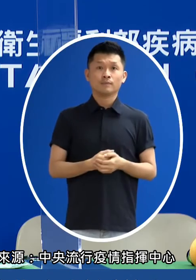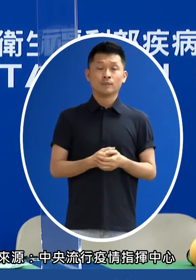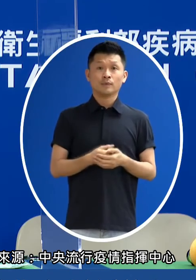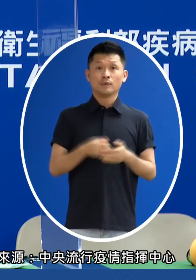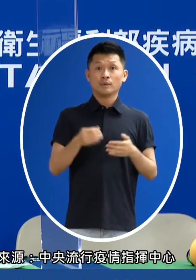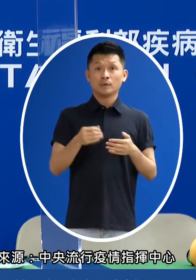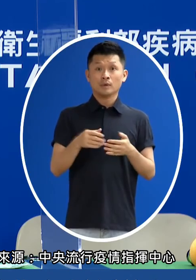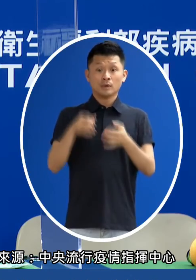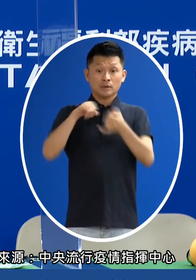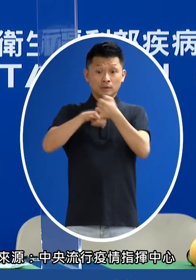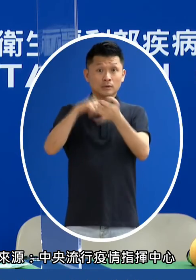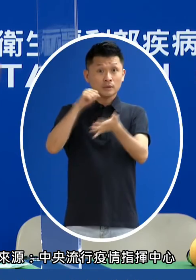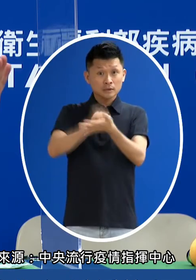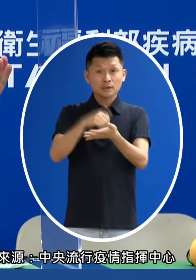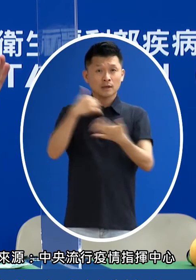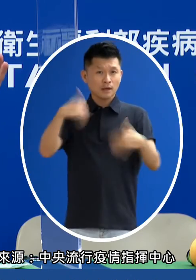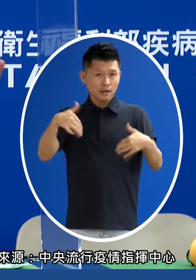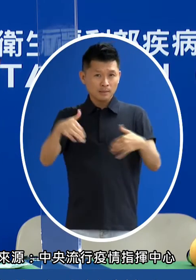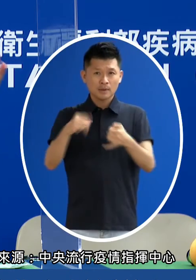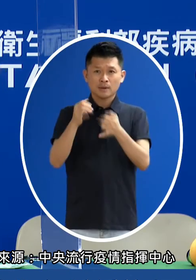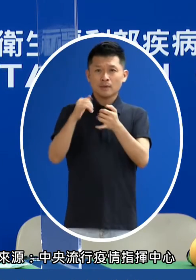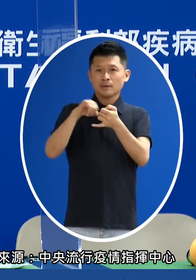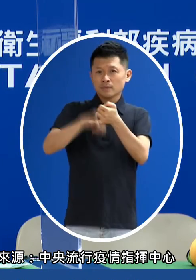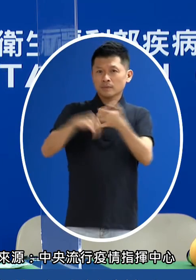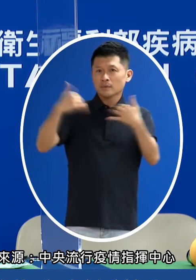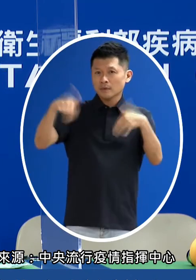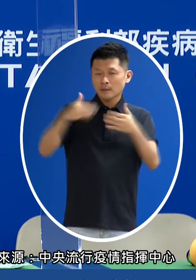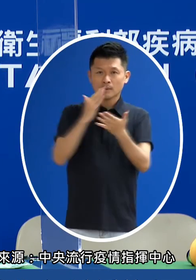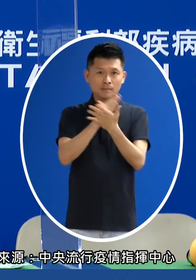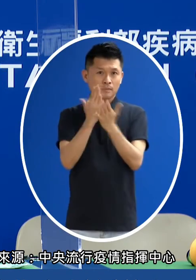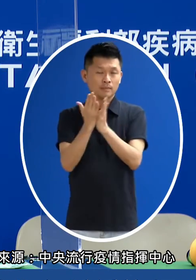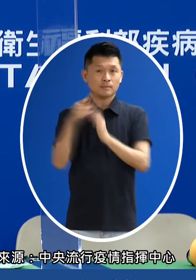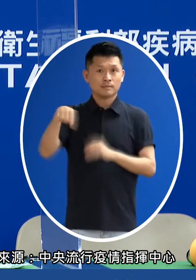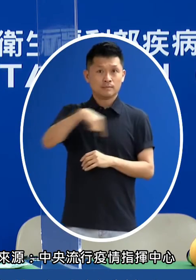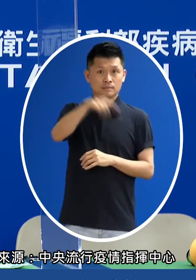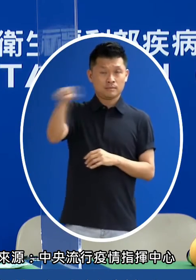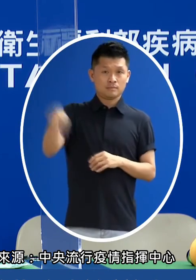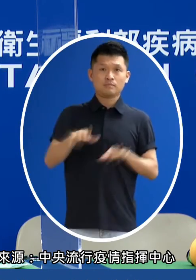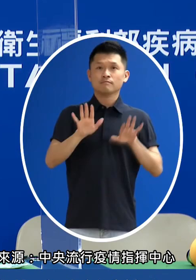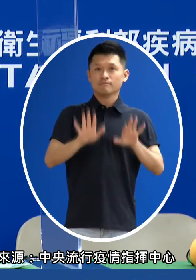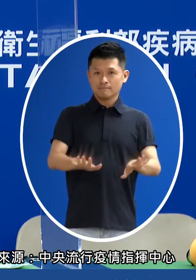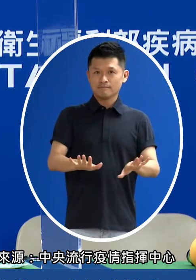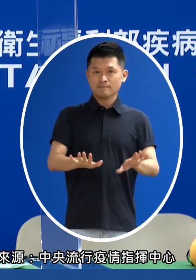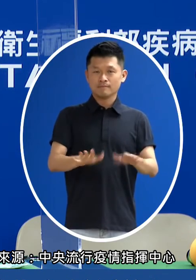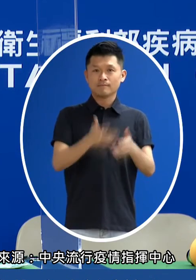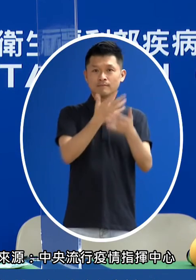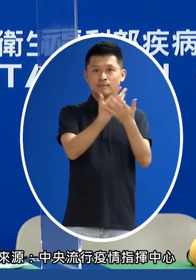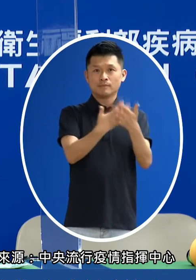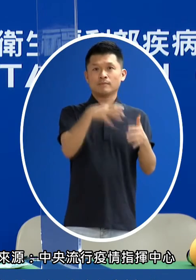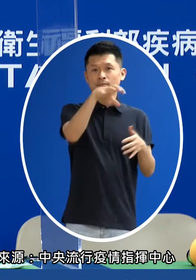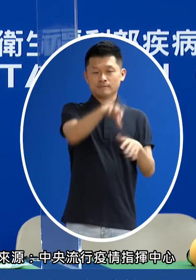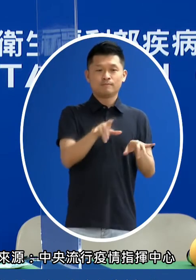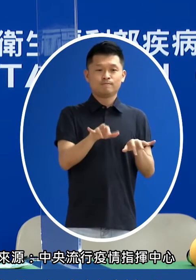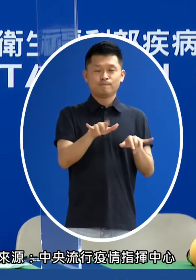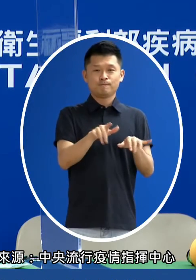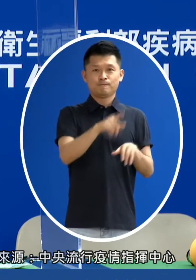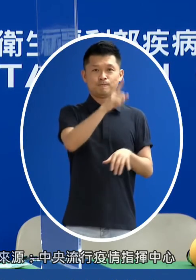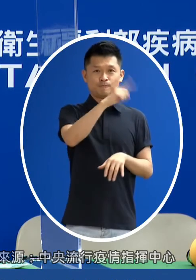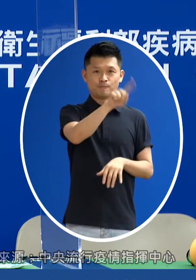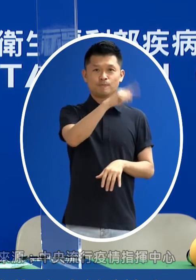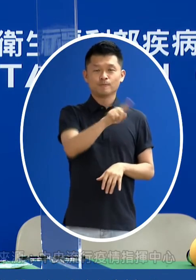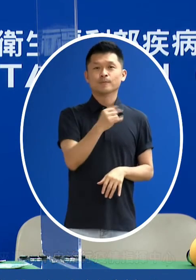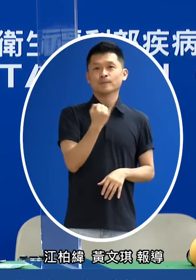方政府的施打规划，而先前到货的58万剂 AZ 疫苗等完成检验封禁后，预计8月4号会